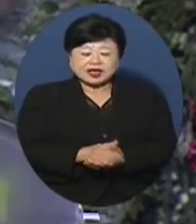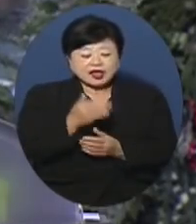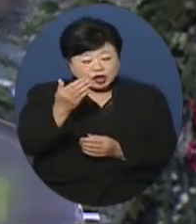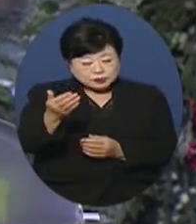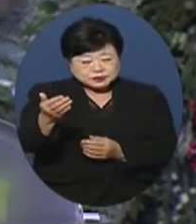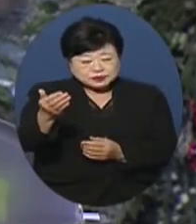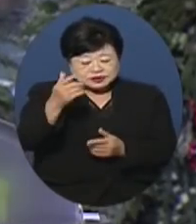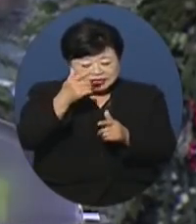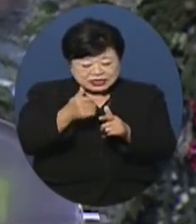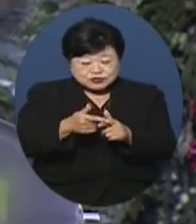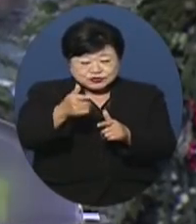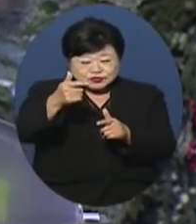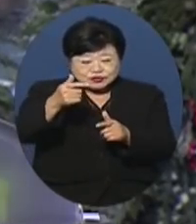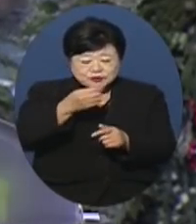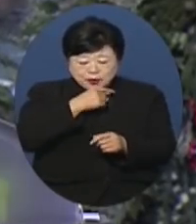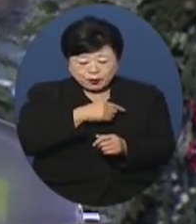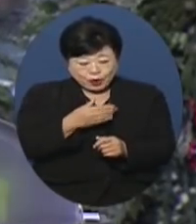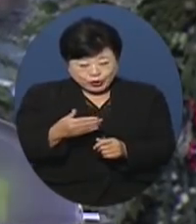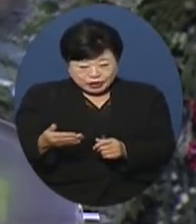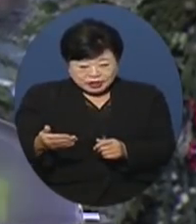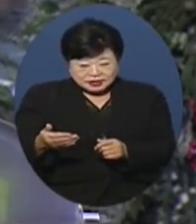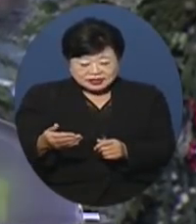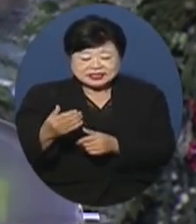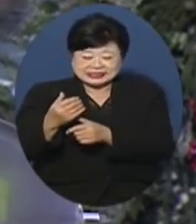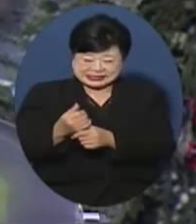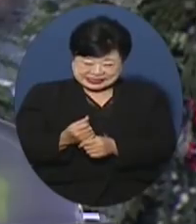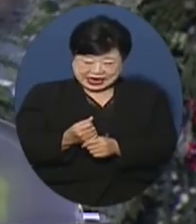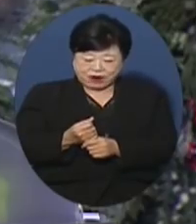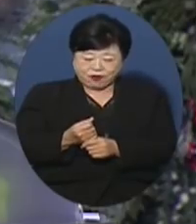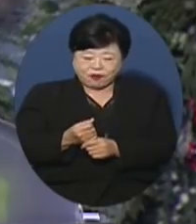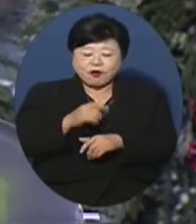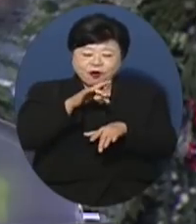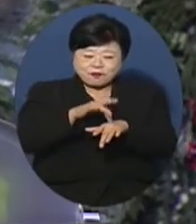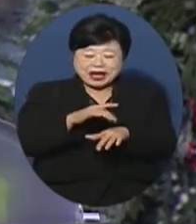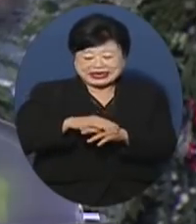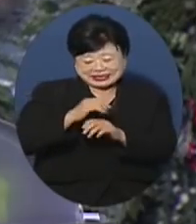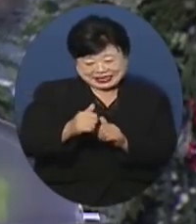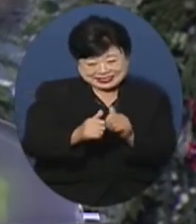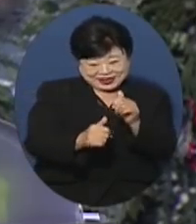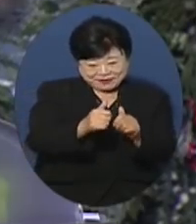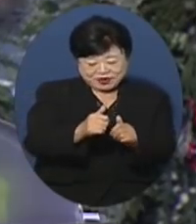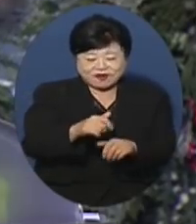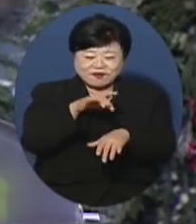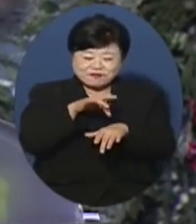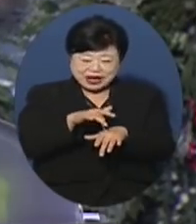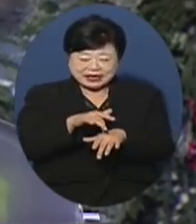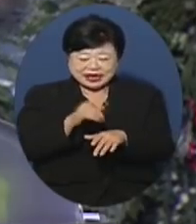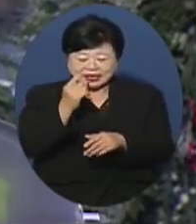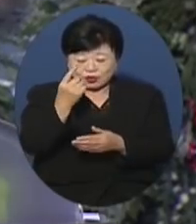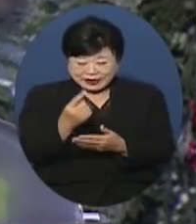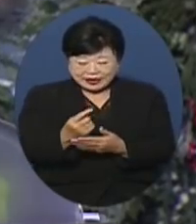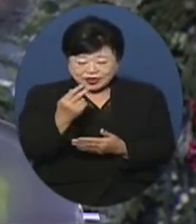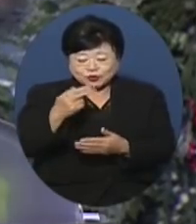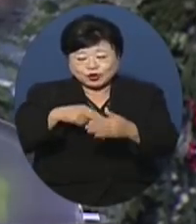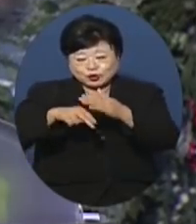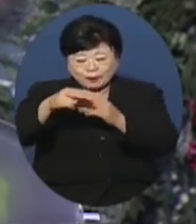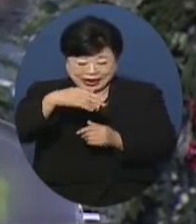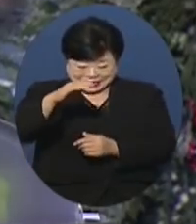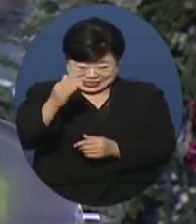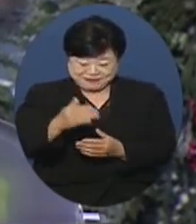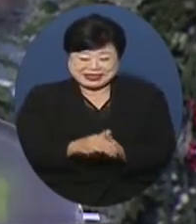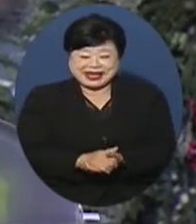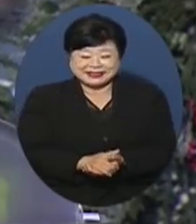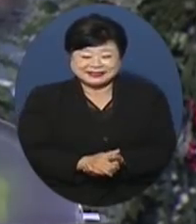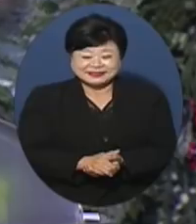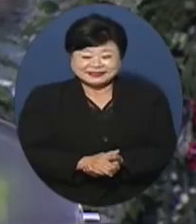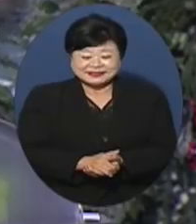여러분 예수님의 보혈을 의지하여 마귀를 대적하면 마귀가 한 길로 왔다가 일곱 길로